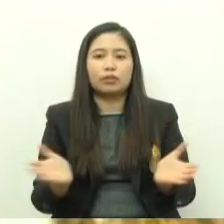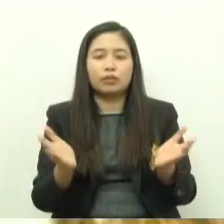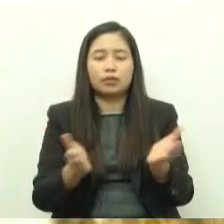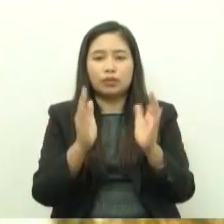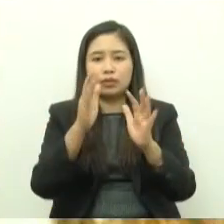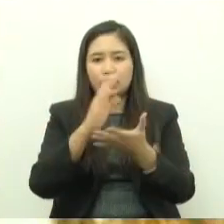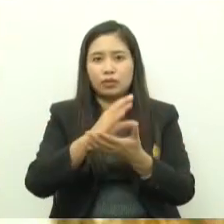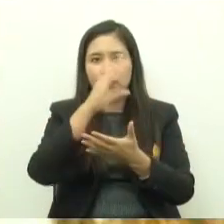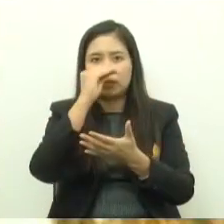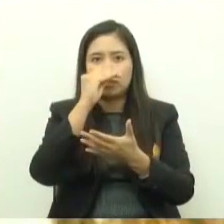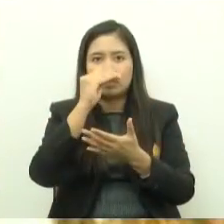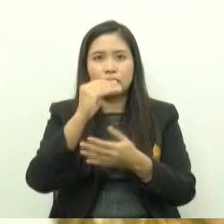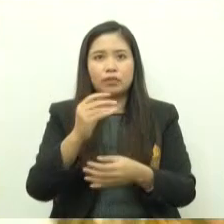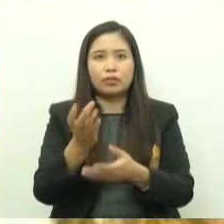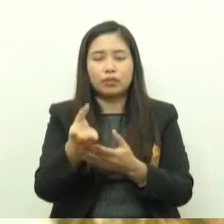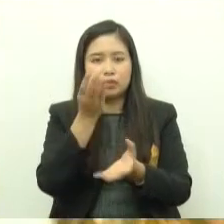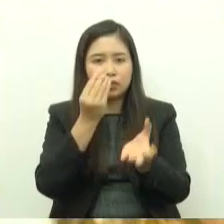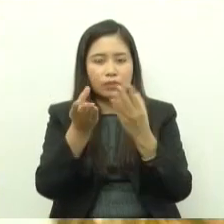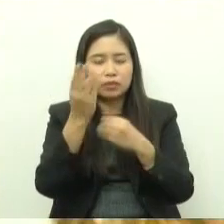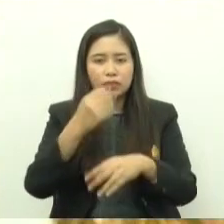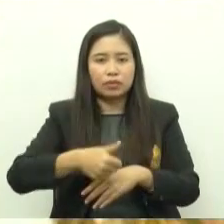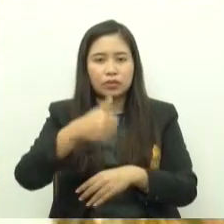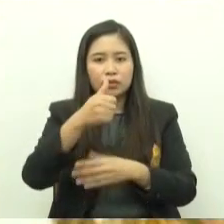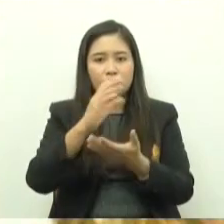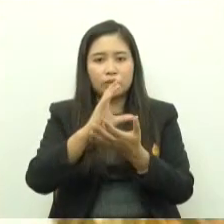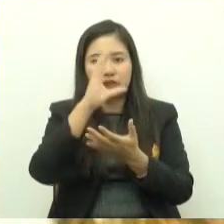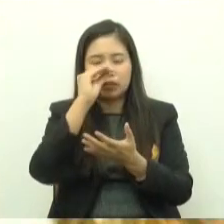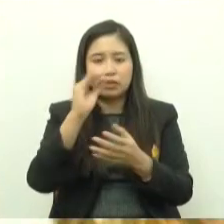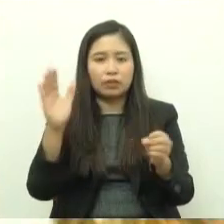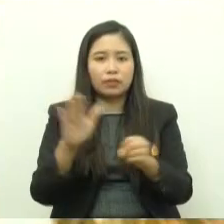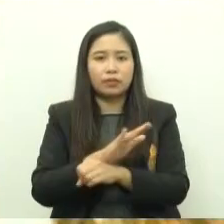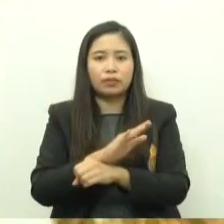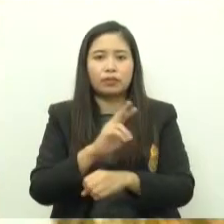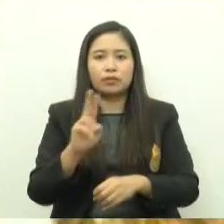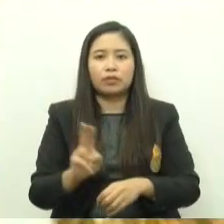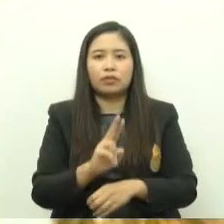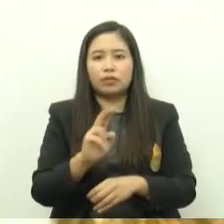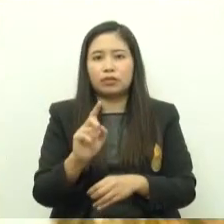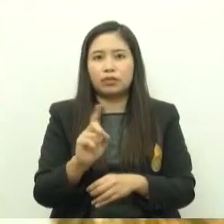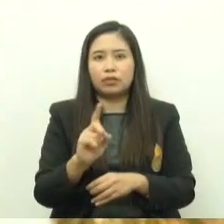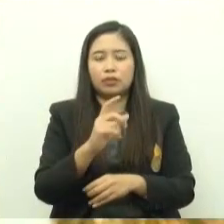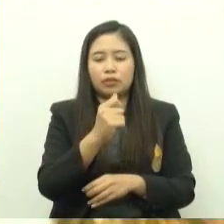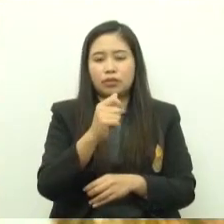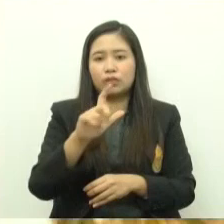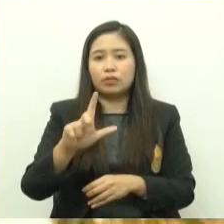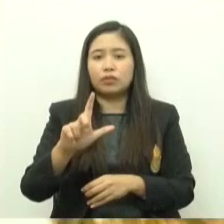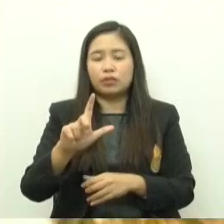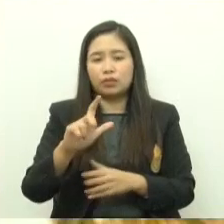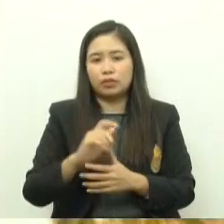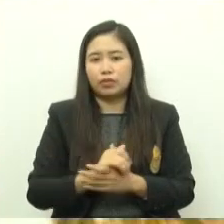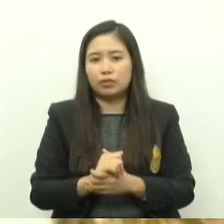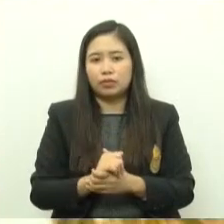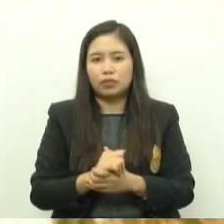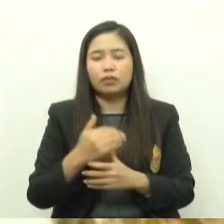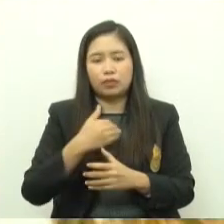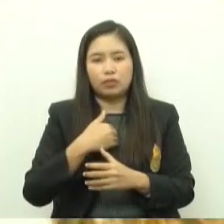ได้เ่อรับการศึกษาโดยใช้เ่อเ่อการจัดการเรียนรู้ Active Learningเนี่ยถือว่าเป็น